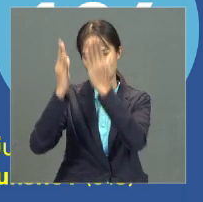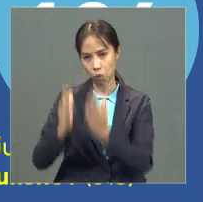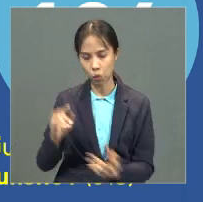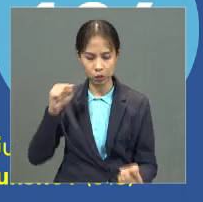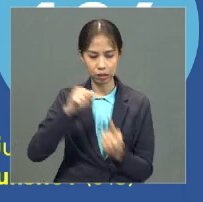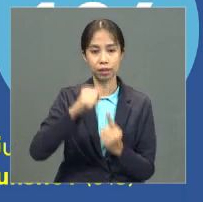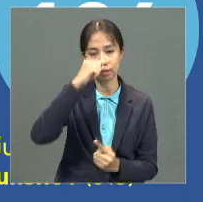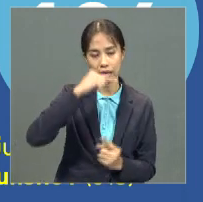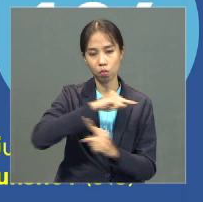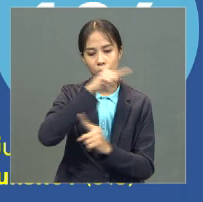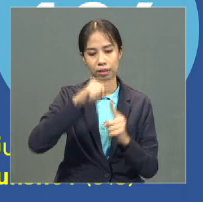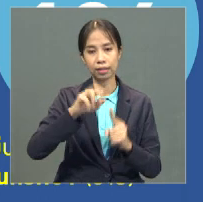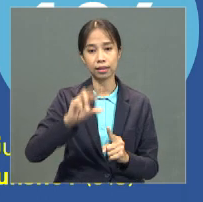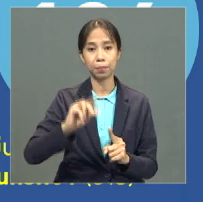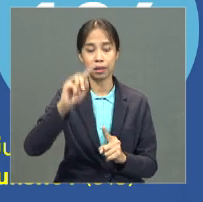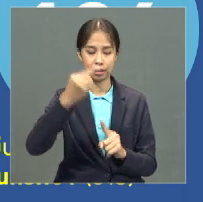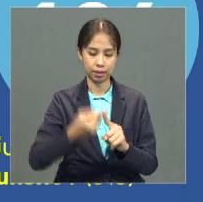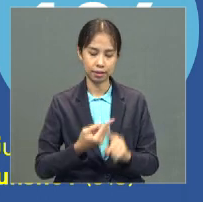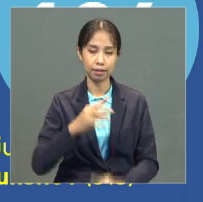สิงหาคมผลพบเชื้อทั้งหมดแต่ไม่มีอาการและอีกหนึ่งคนนะคะก็เป็นหญิงอเมริกามีอาชีพครูค่ะเดินทางถึงไทยเมื่อวันที่31